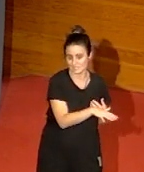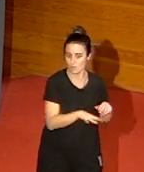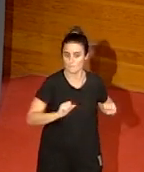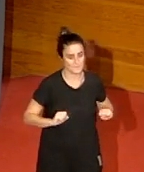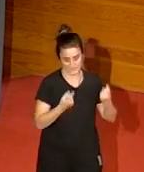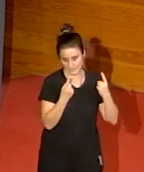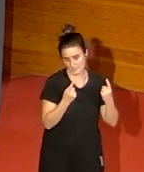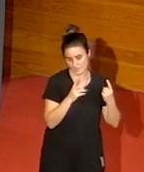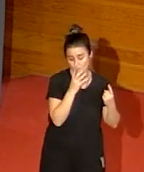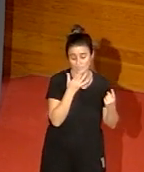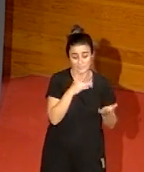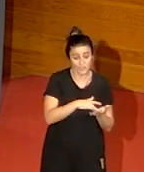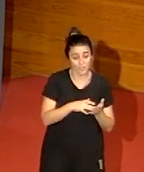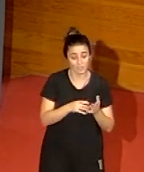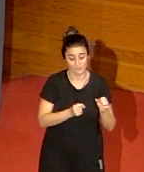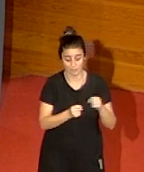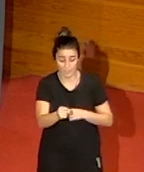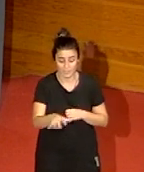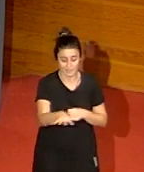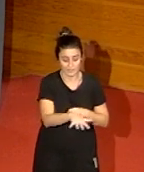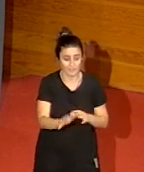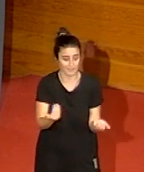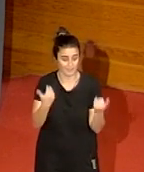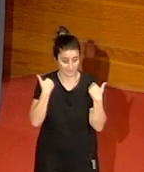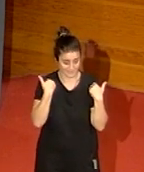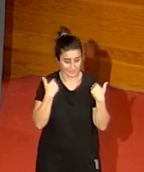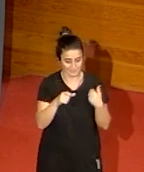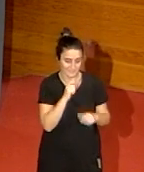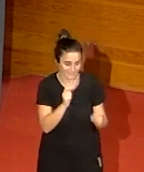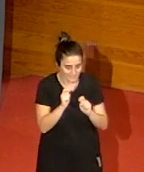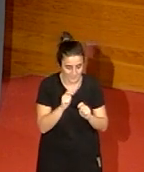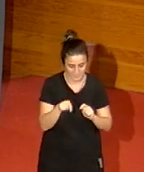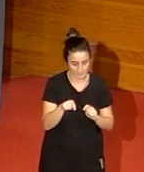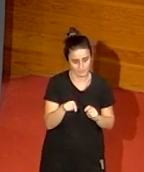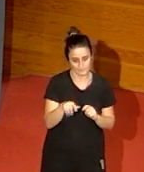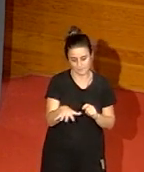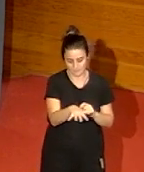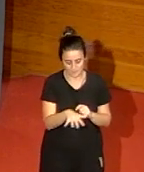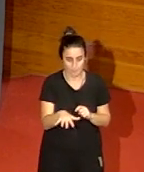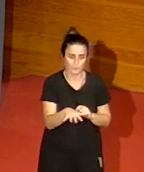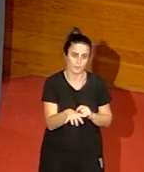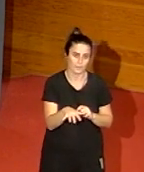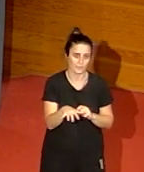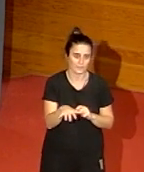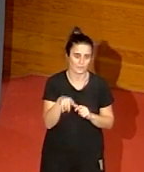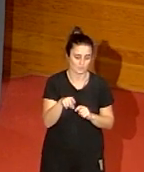izatea. Korrespontxal izatea herrialde batean, ez da lanbide edo lanpostu bat. Korrespontxal izatea